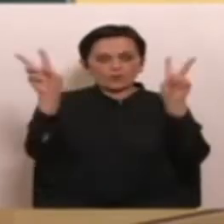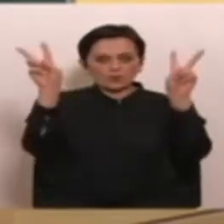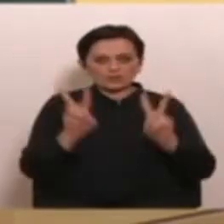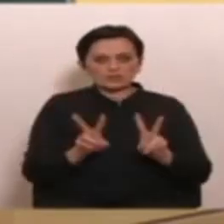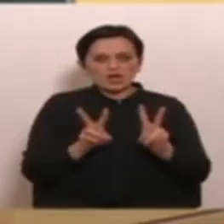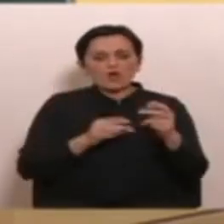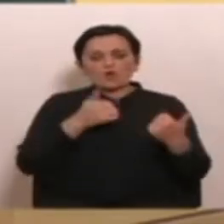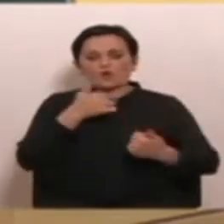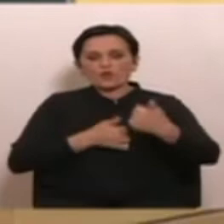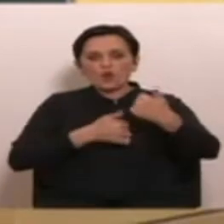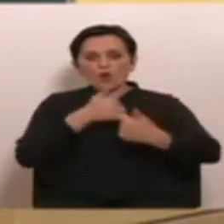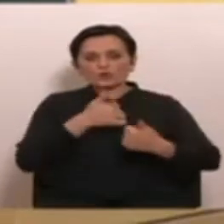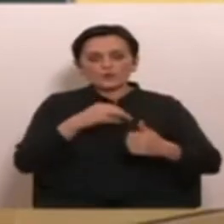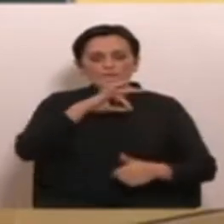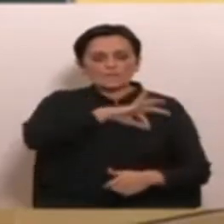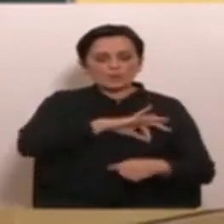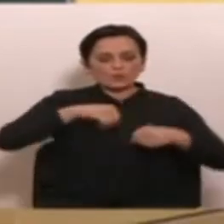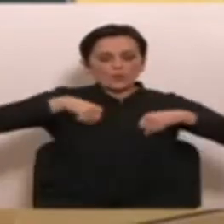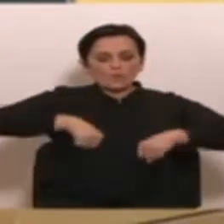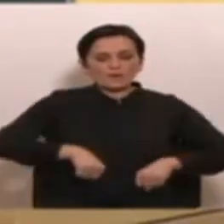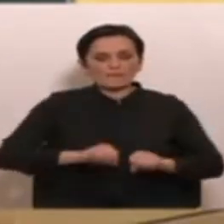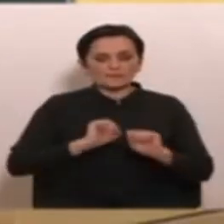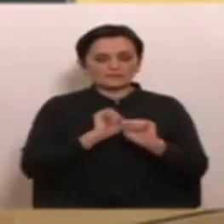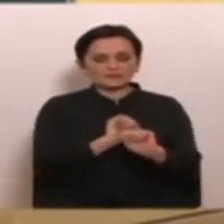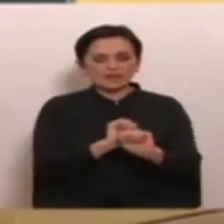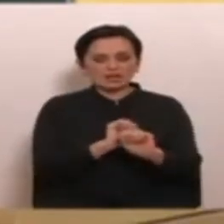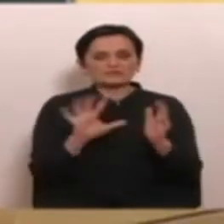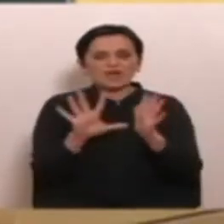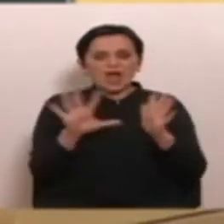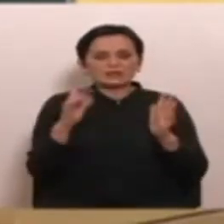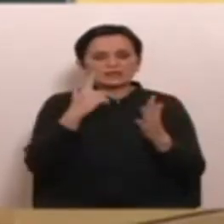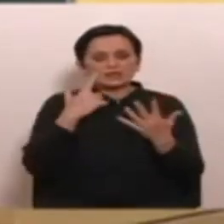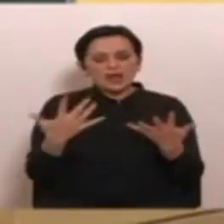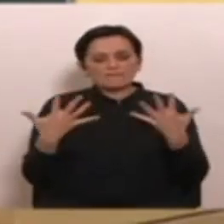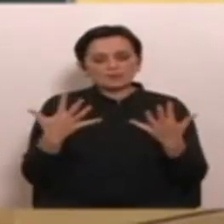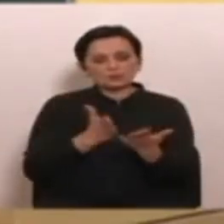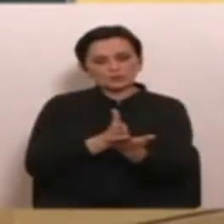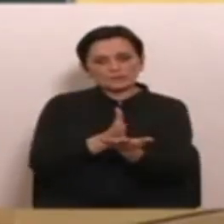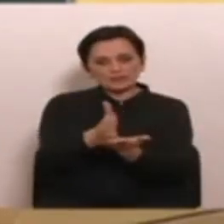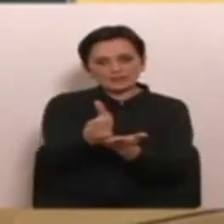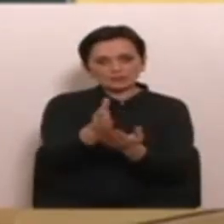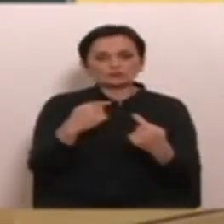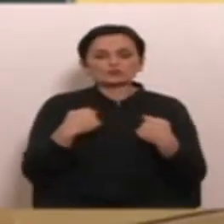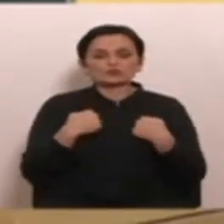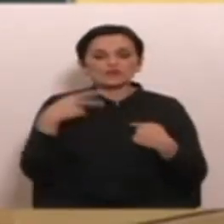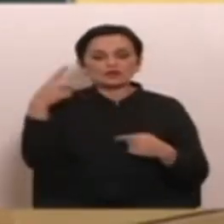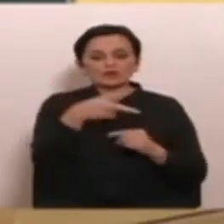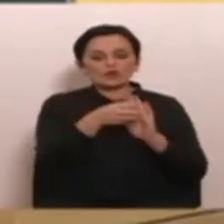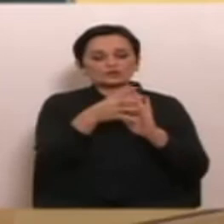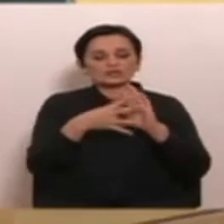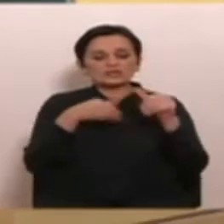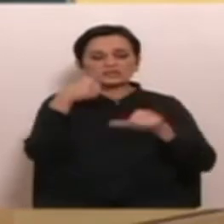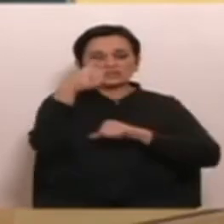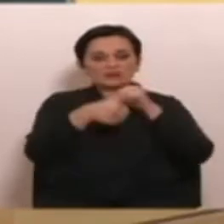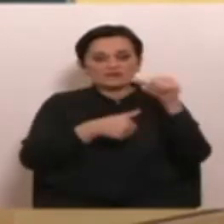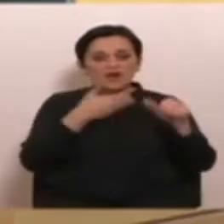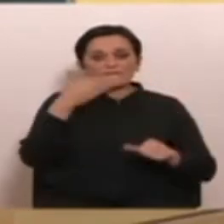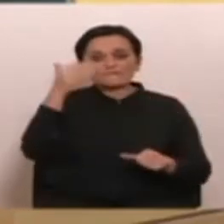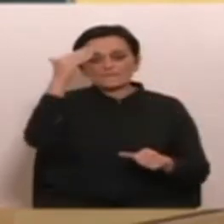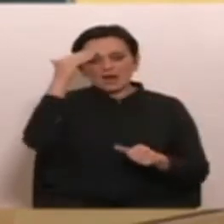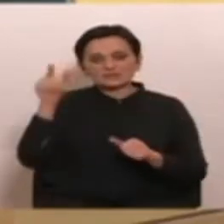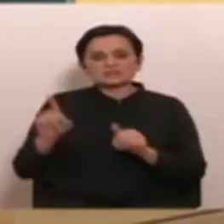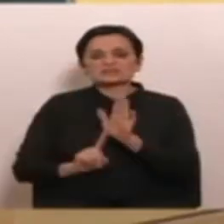კონკურენციის, მოხარებელთა უფლებების დაცვის, ენერგოეფექტურობის მიმართულებით. ჩვენ 2019 წლის მაისიდან უკვე